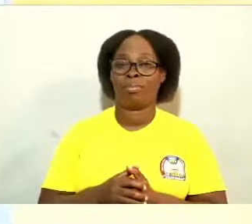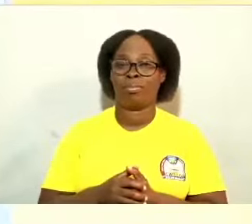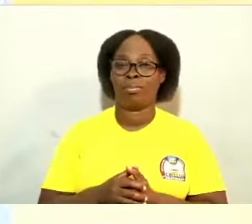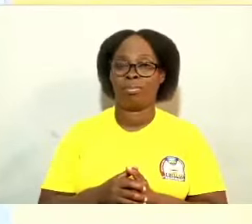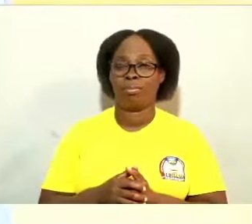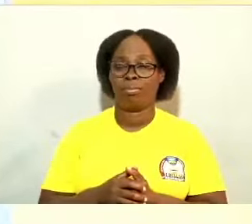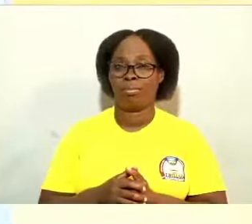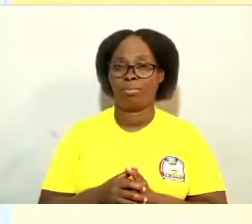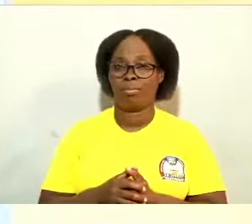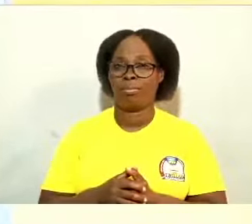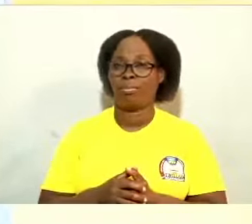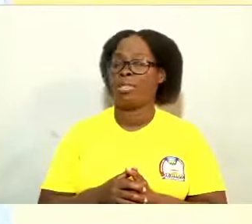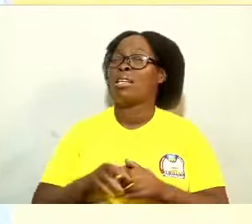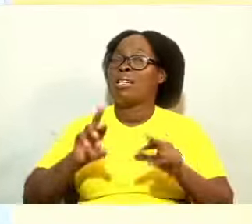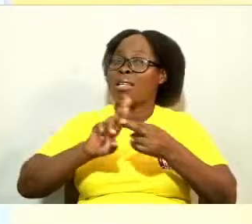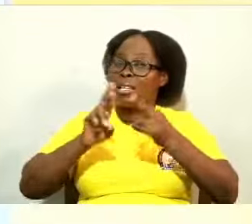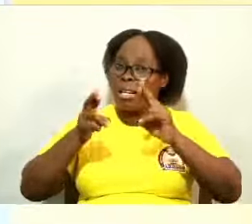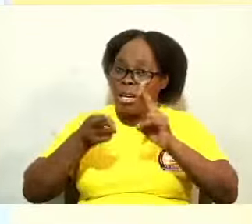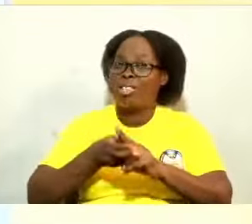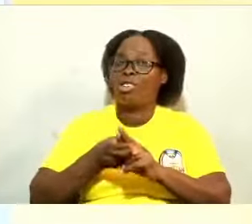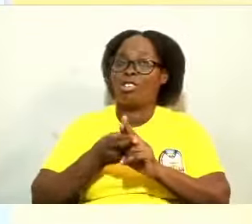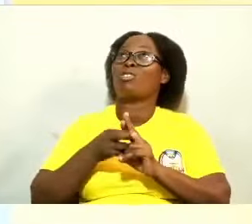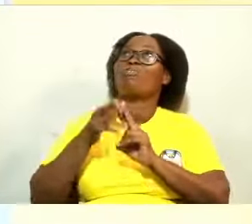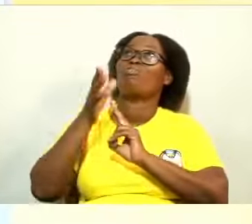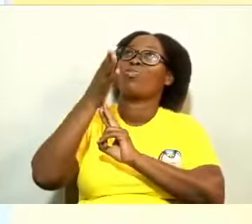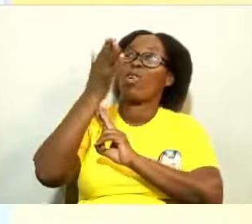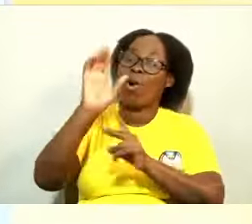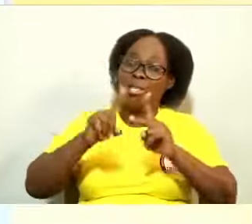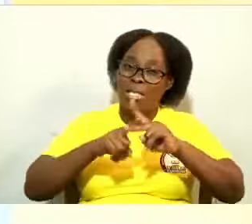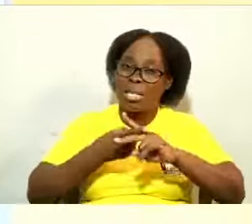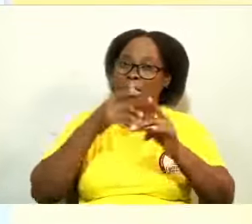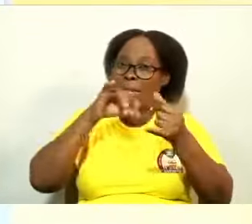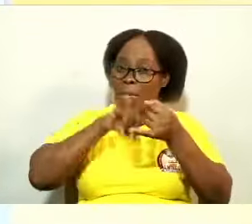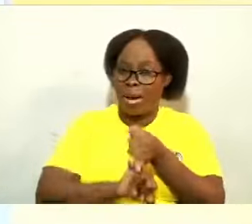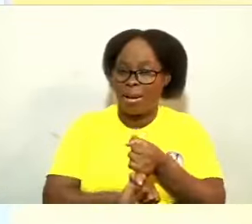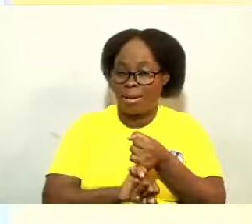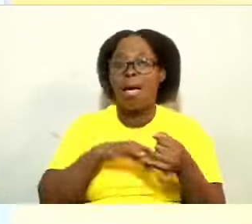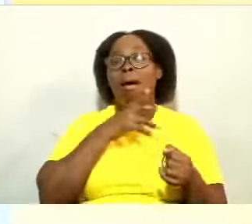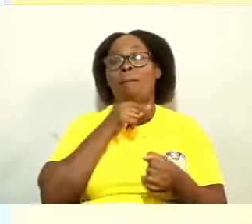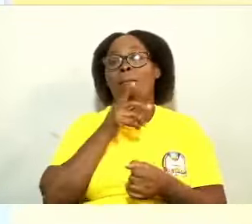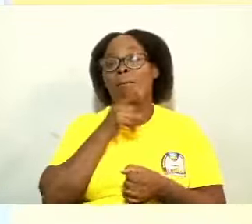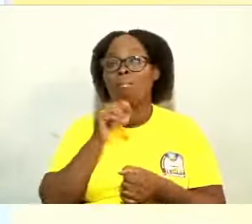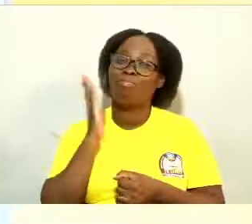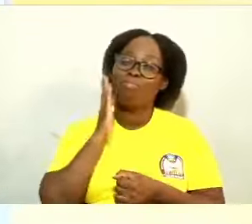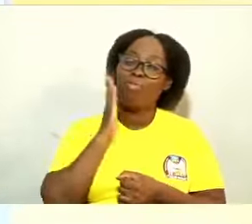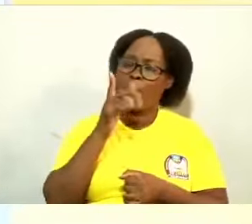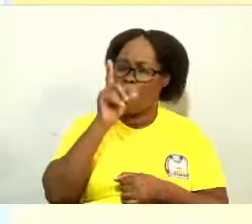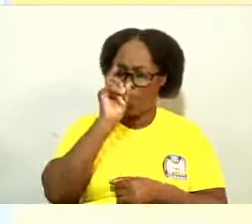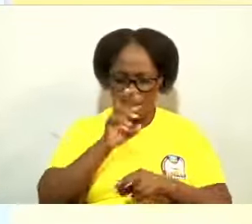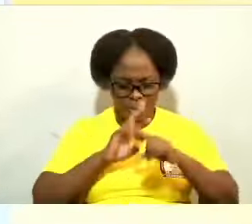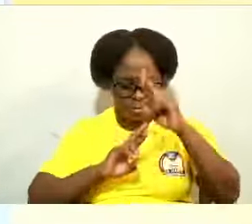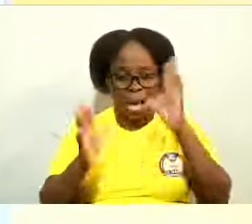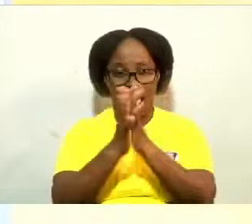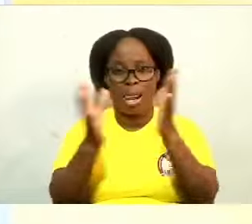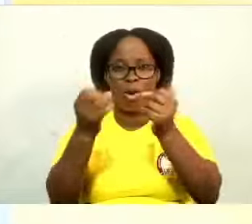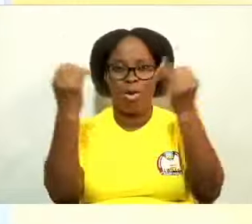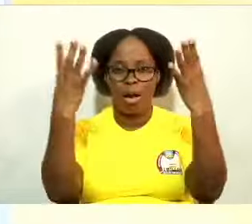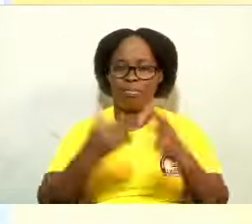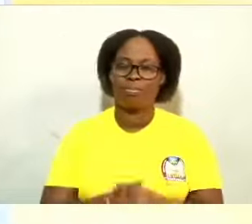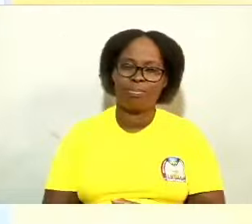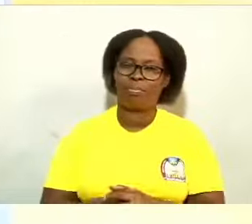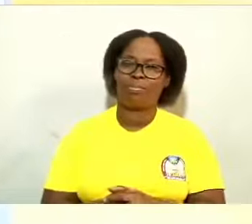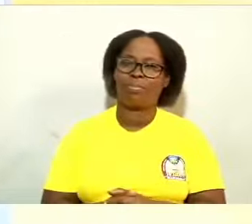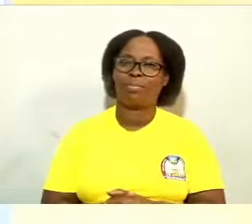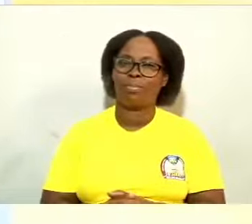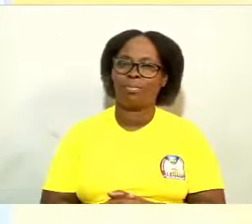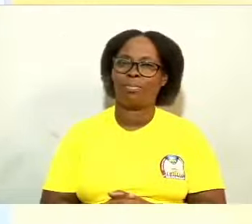Ubao wa mahusiano ya Mungu unaanza na ndoa. Baba na mama waheshimiwe. Aleluya.